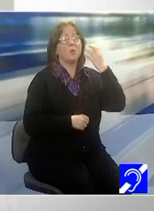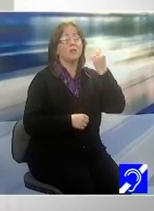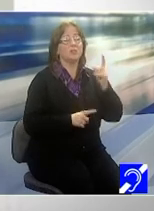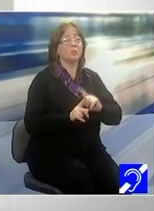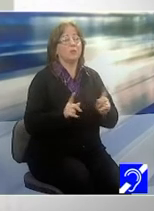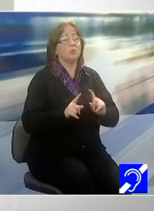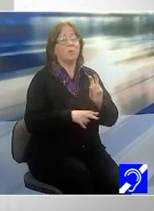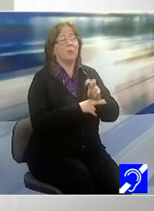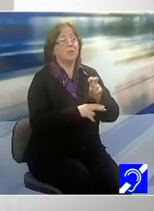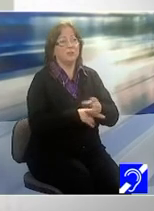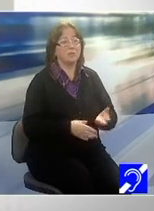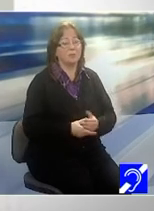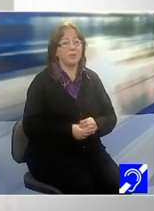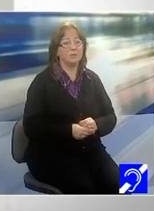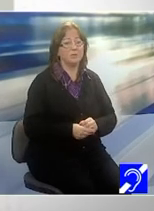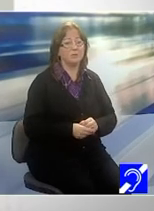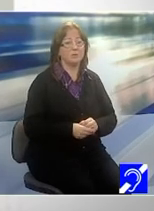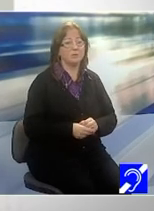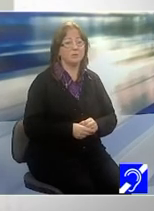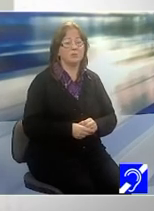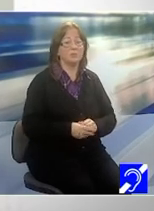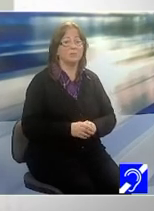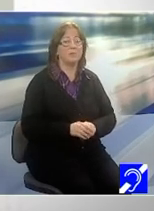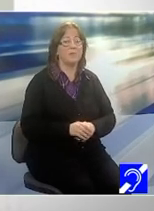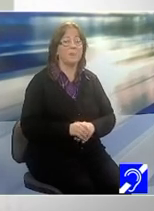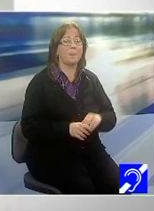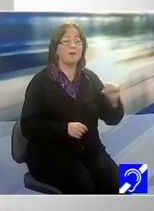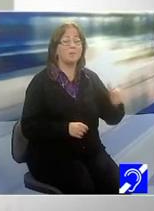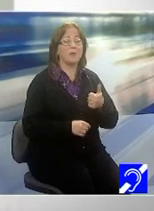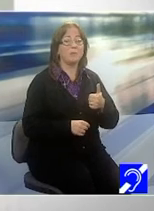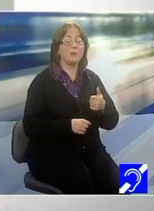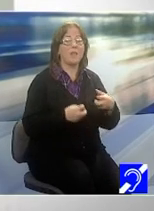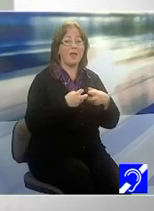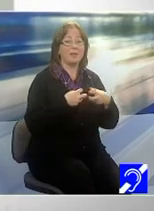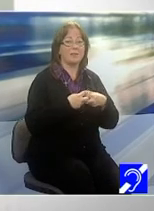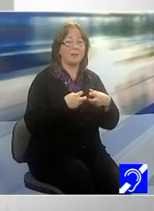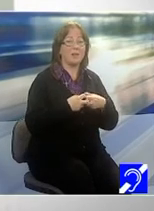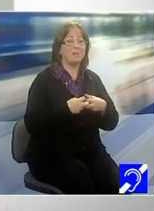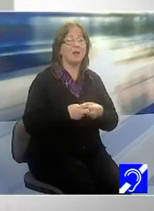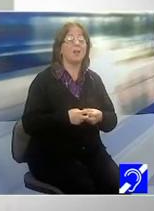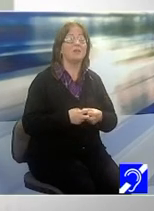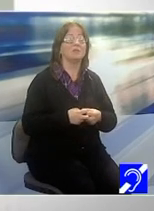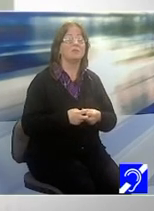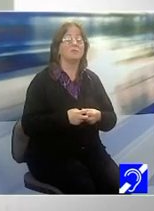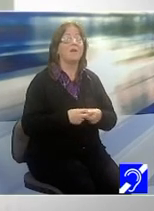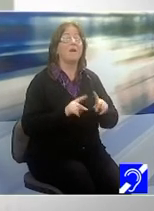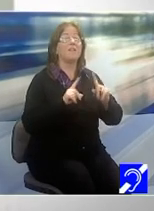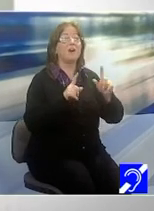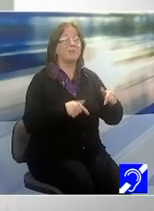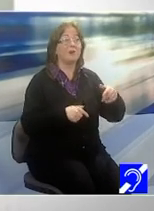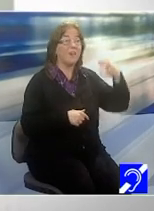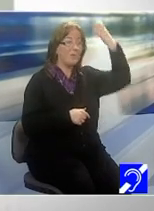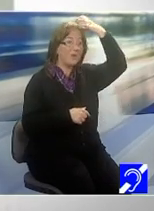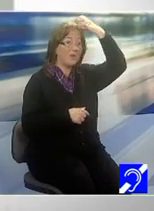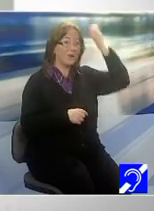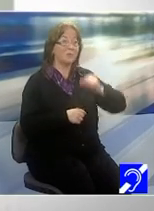eventual, care dar niciun caz nu noi. Asta nu e regulă. O să vedem. Primul examen, cred că o să-l dea guvernul Cioloș la legea bugetului, să